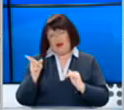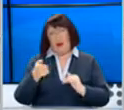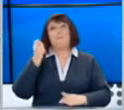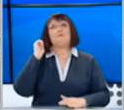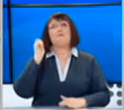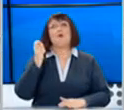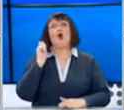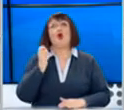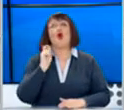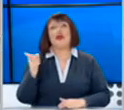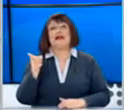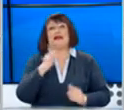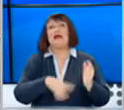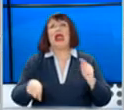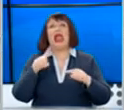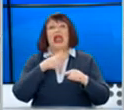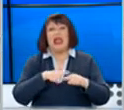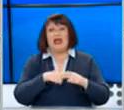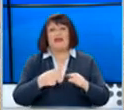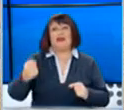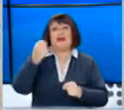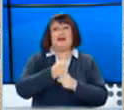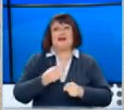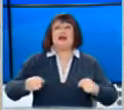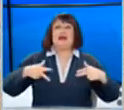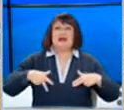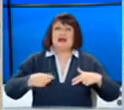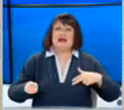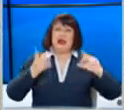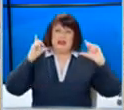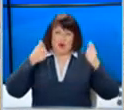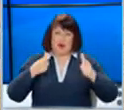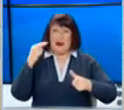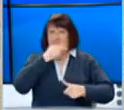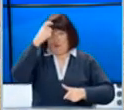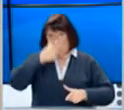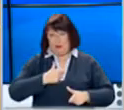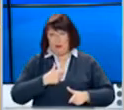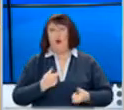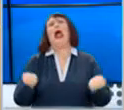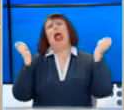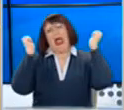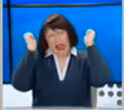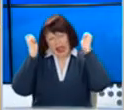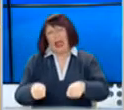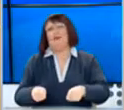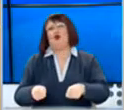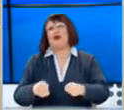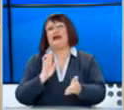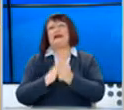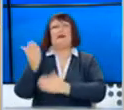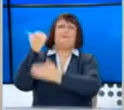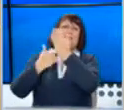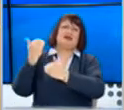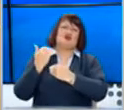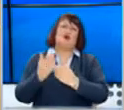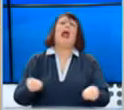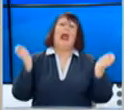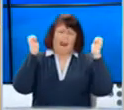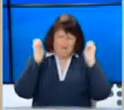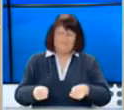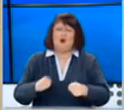πολιτική η χώρα με κυβέρνηση τη Νέα Δημοκρατία και με πρωθυπουργό εμένα δεν πρόκειται να γυρίσει ποτέ.